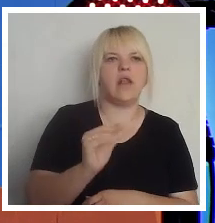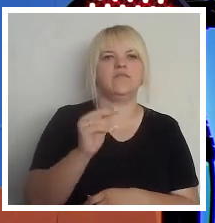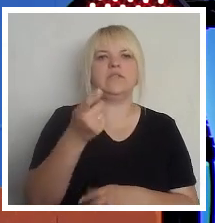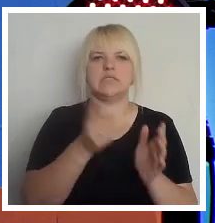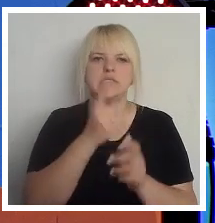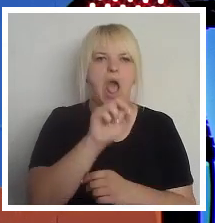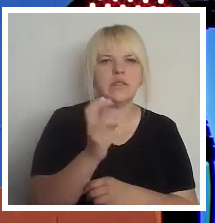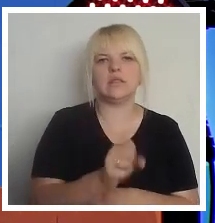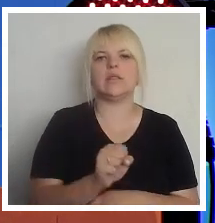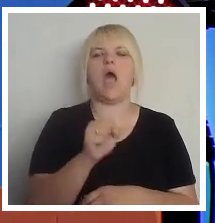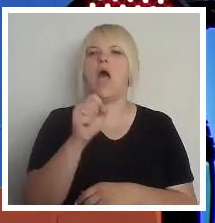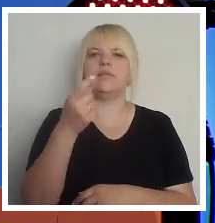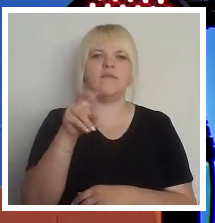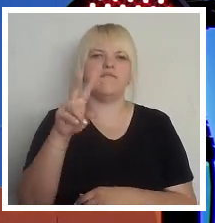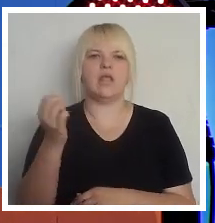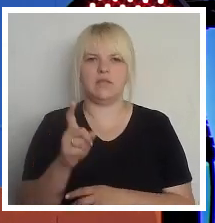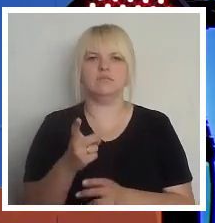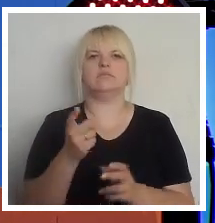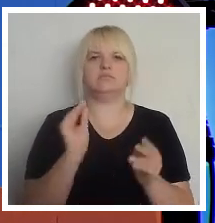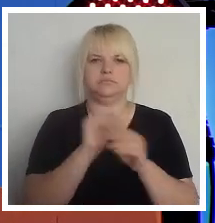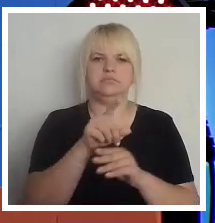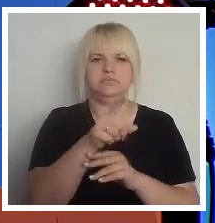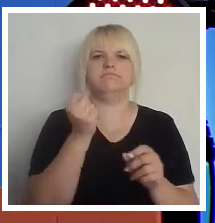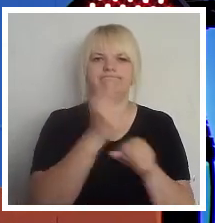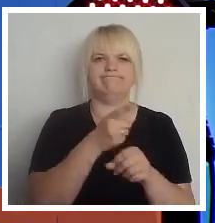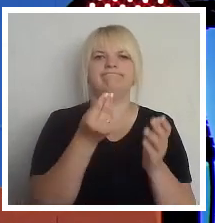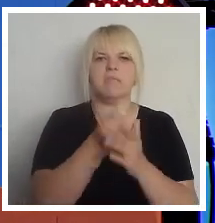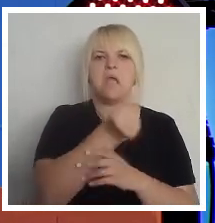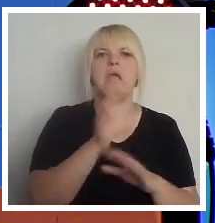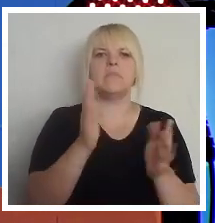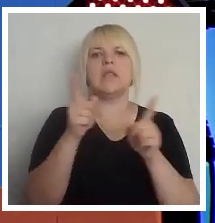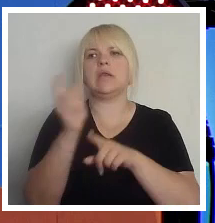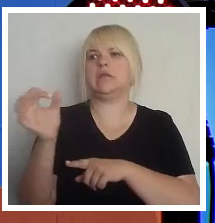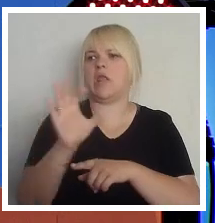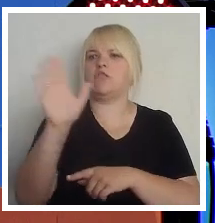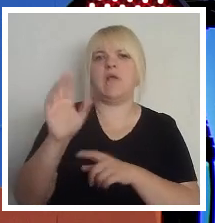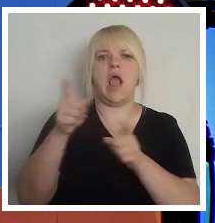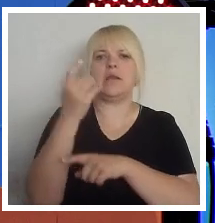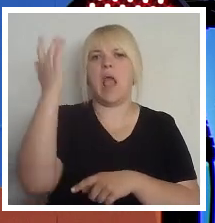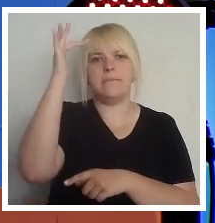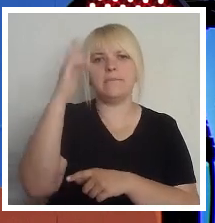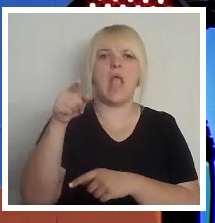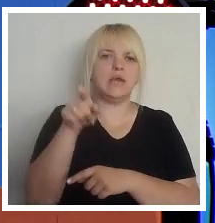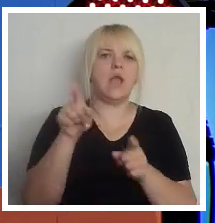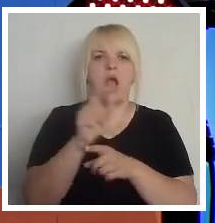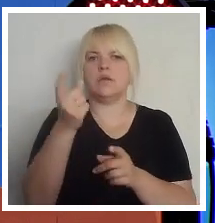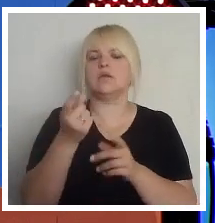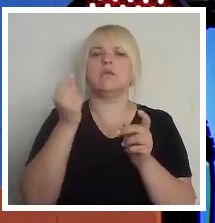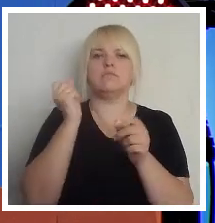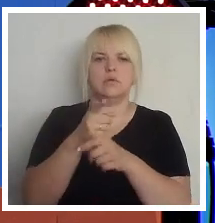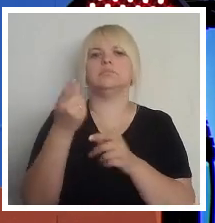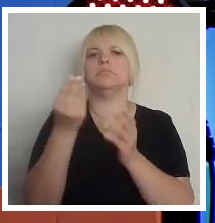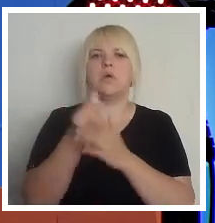pienāk klāt, bet arī nu, rietumu valstīs un Amerikā tā abonēšanas servis kļuva krietni,